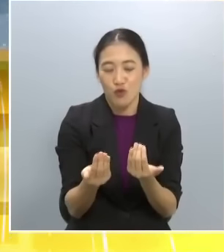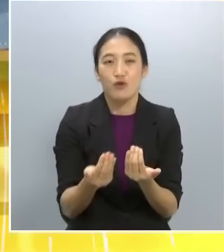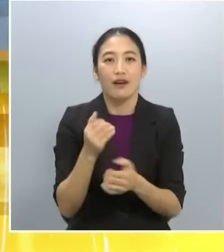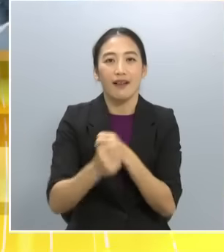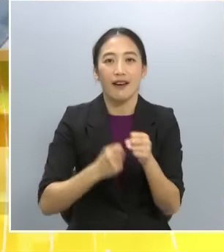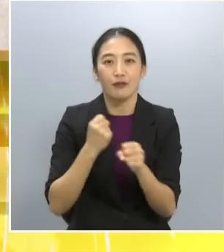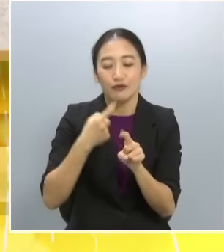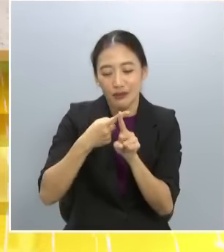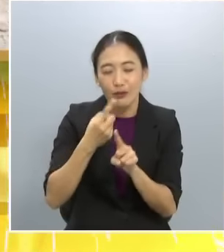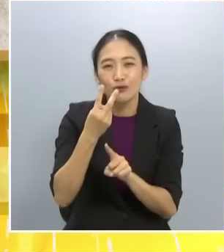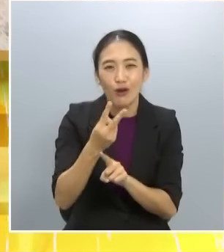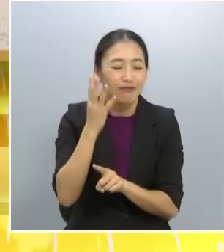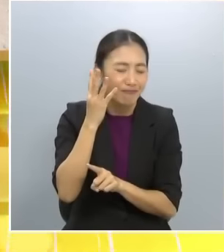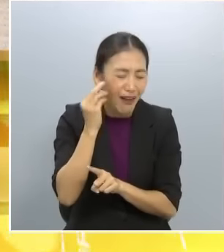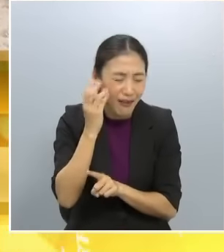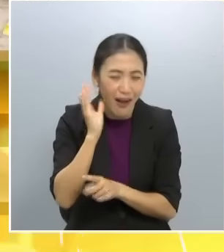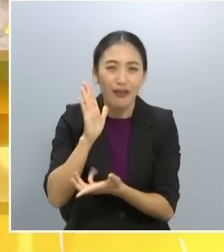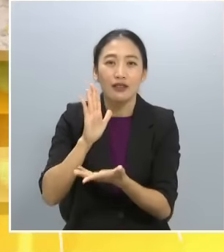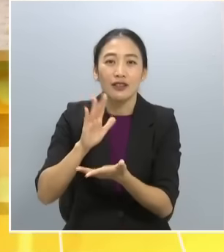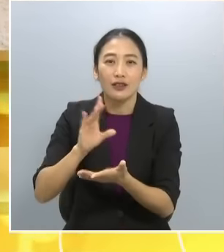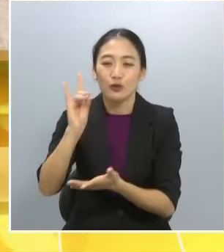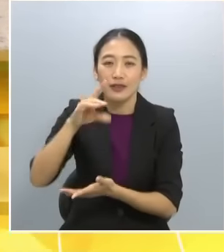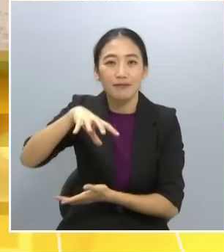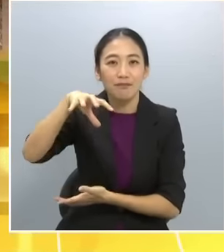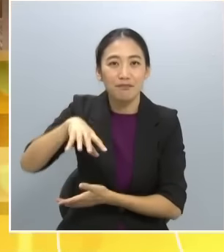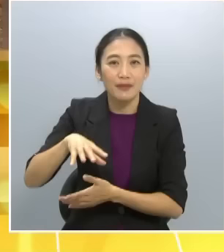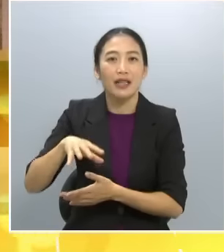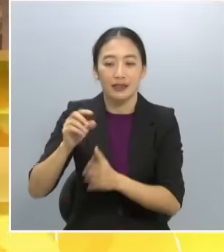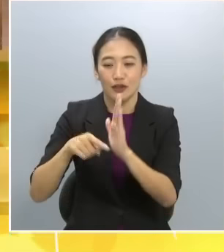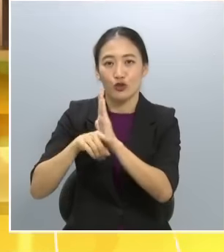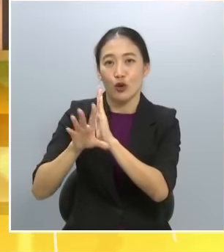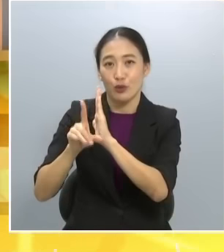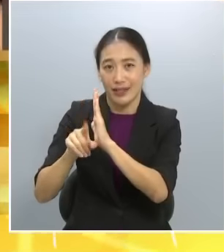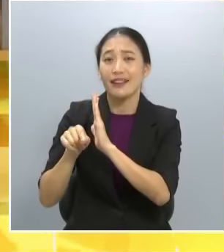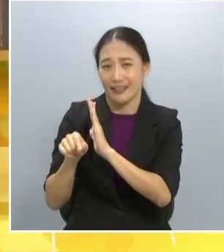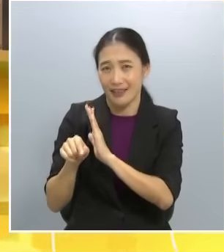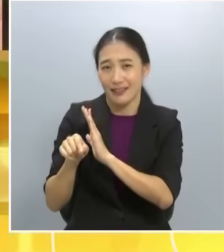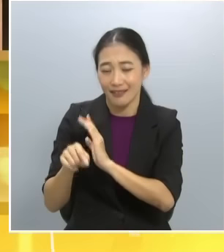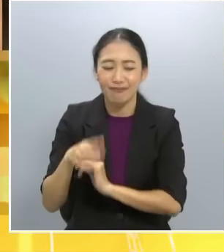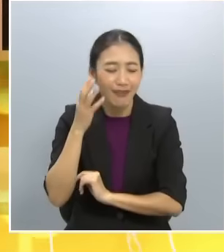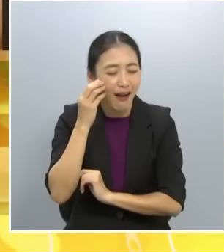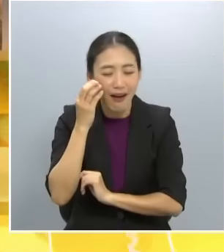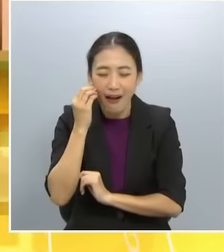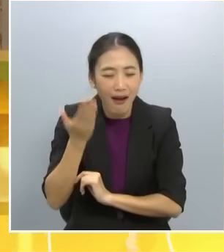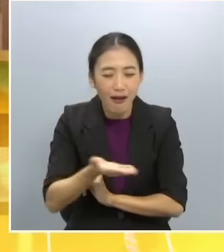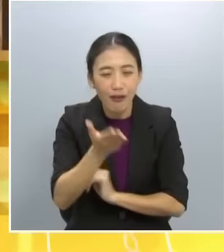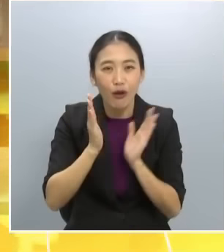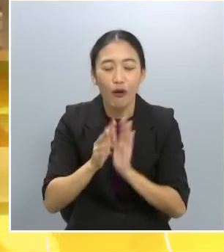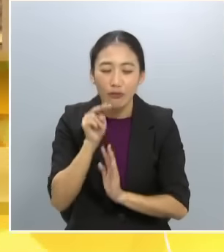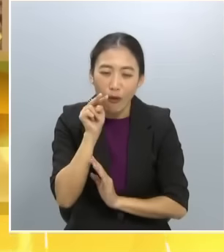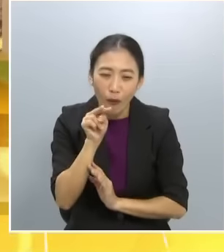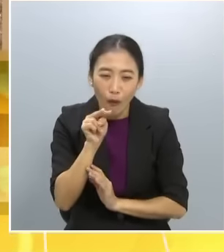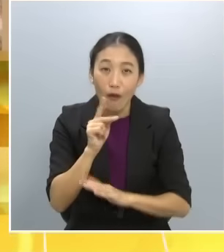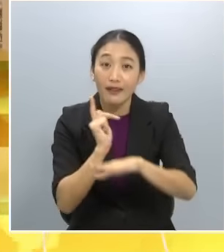ารักน่าเอ็นดูจากสวนสัตว์เปิดเขาเขียวชลบุรีความน่ารักนี้ทำให้หมูเด้งเข้าไปอยู่ในใจของคนหลายล้านบนโลกอินเทอ